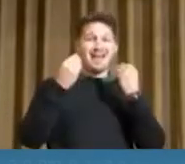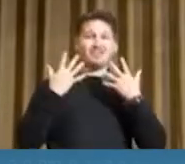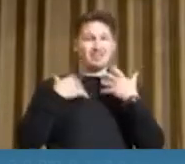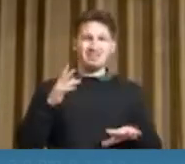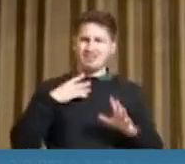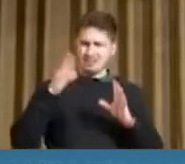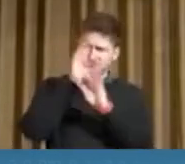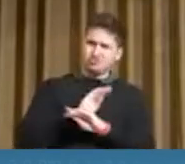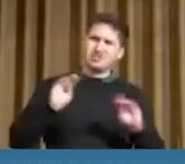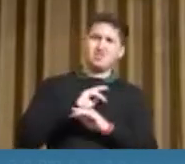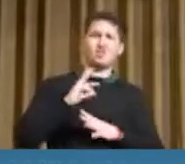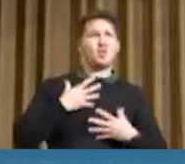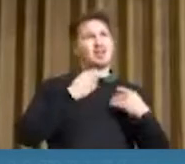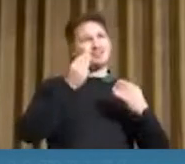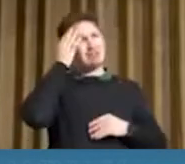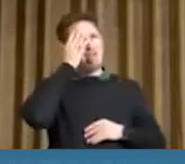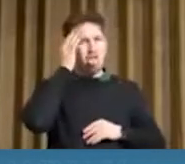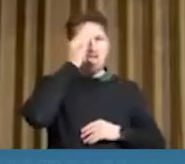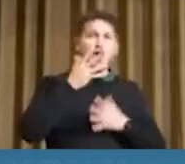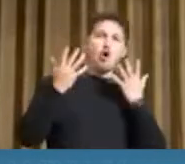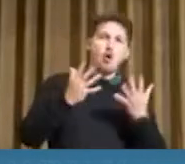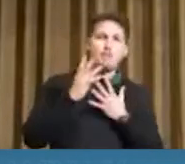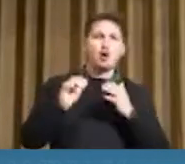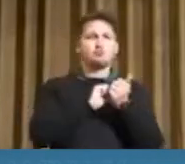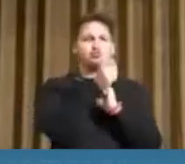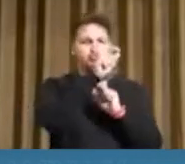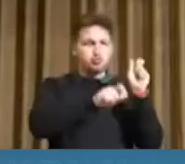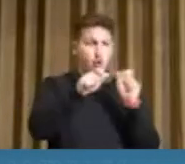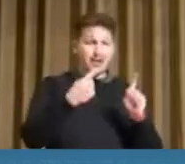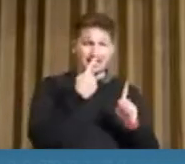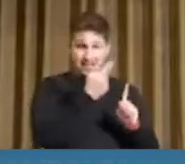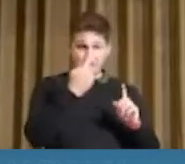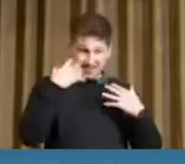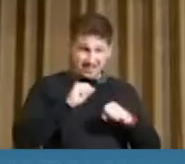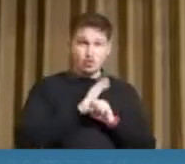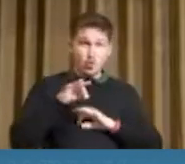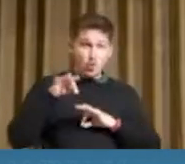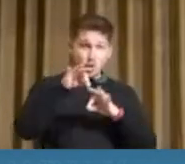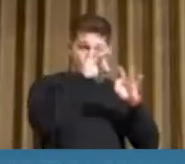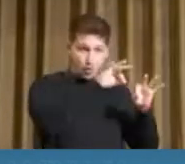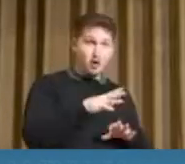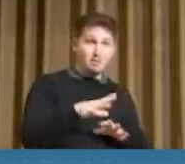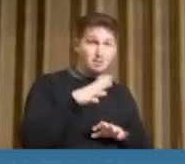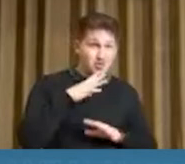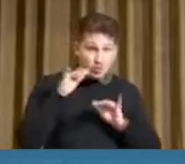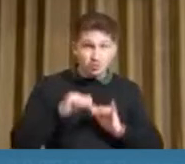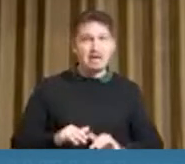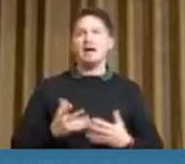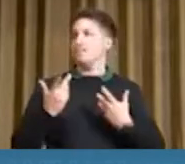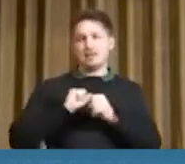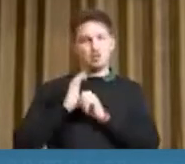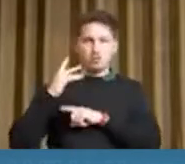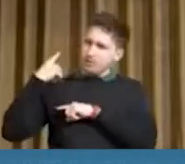Beginn ausreichend erkrankte Athleten, Athletinnen zu generieren, zu rekrutieren. Das hat sich dann im Verlauf relativ